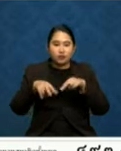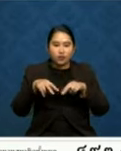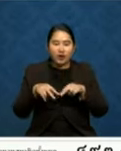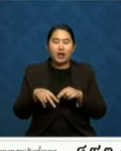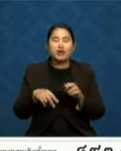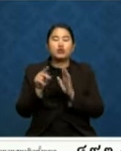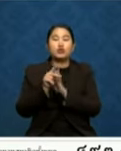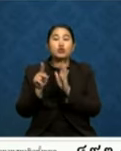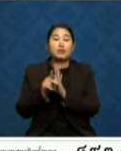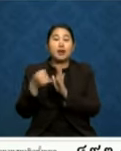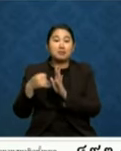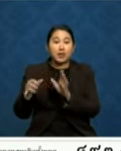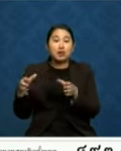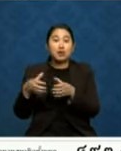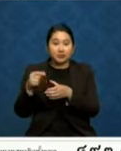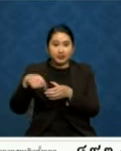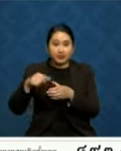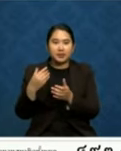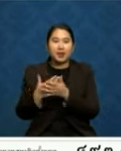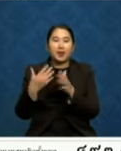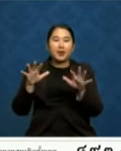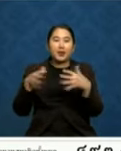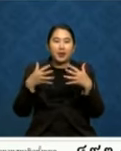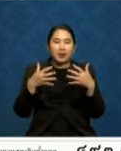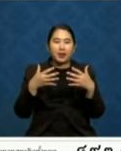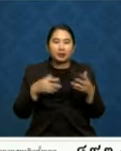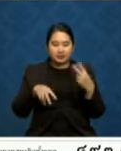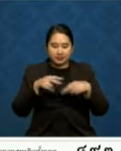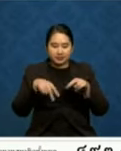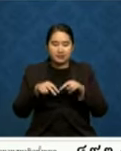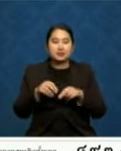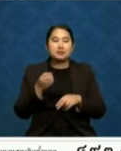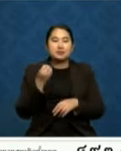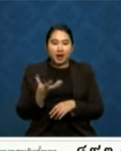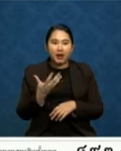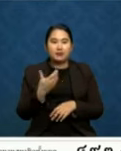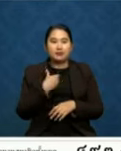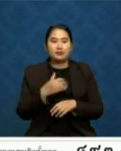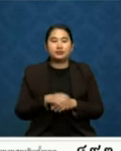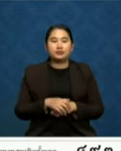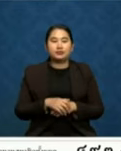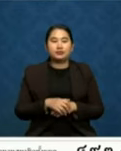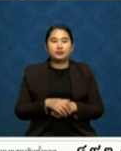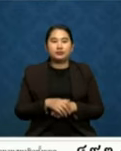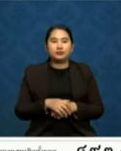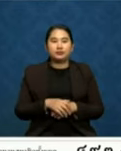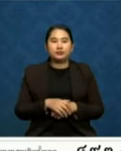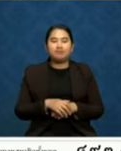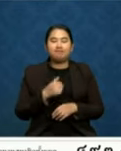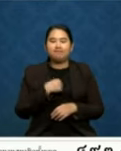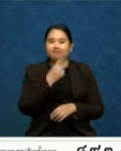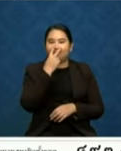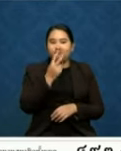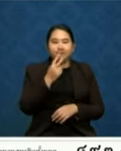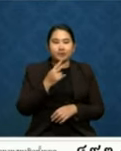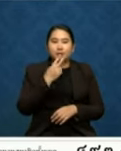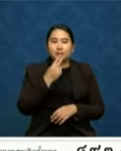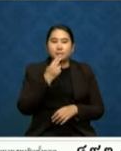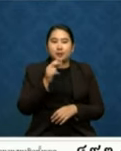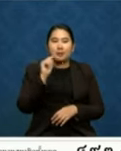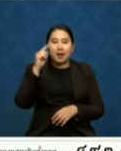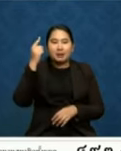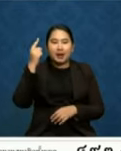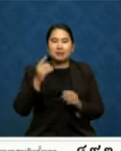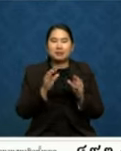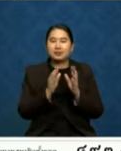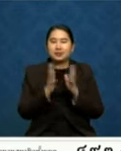ที่มันทะลักเข้ามาเนี่ยนะครับมันจะได้มากกว่าภาษีที่จะได้จากบุหรี่ไฟฟ้าด้วยซ้ำผมไม่อยากเห็นผู้สูบรายใหม่ในเมื